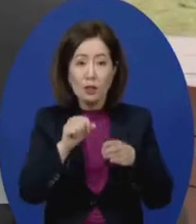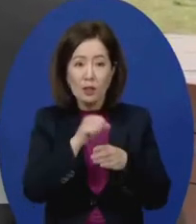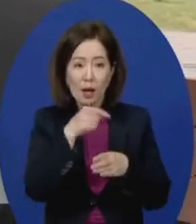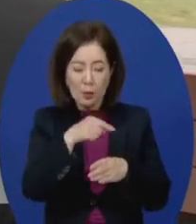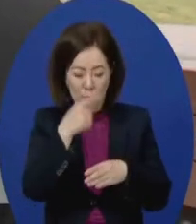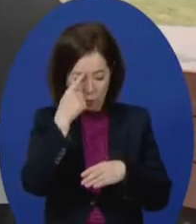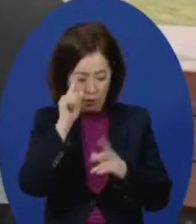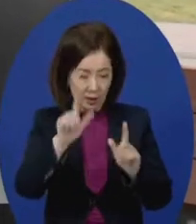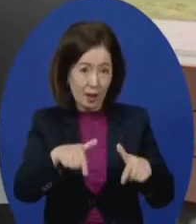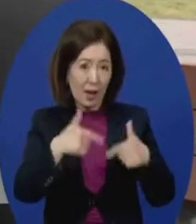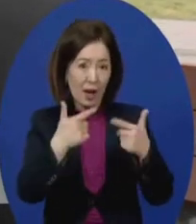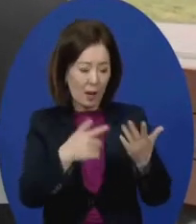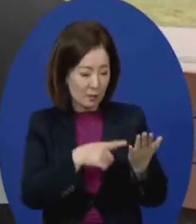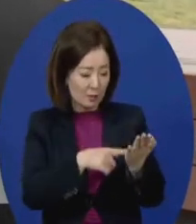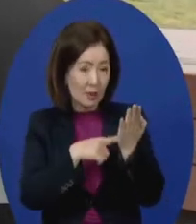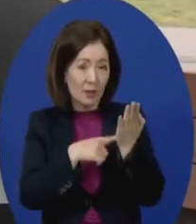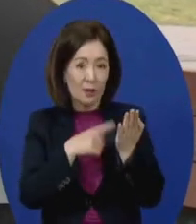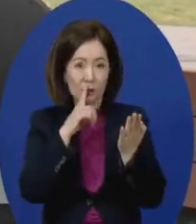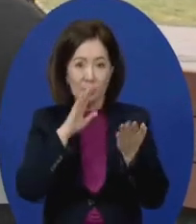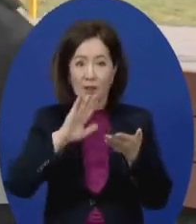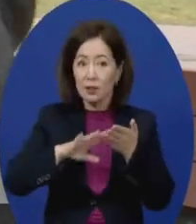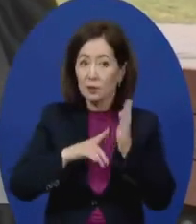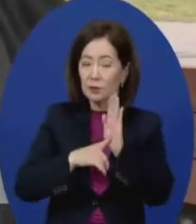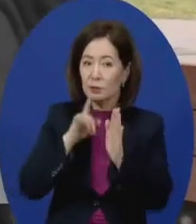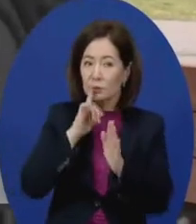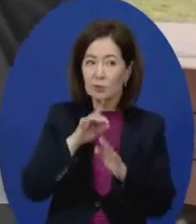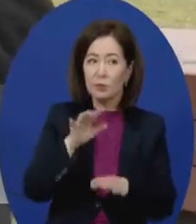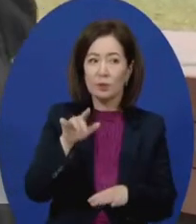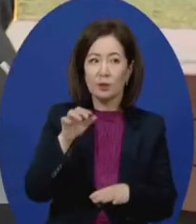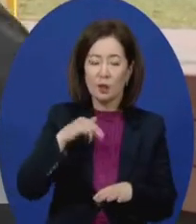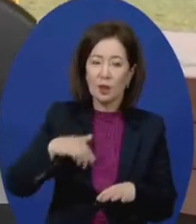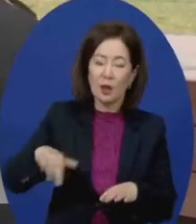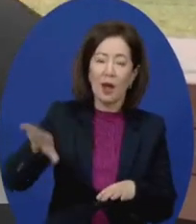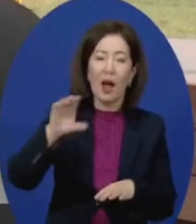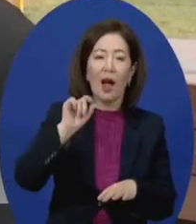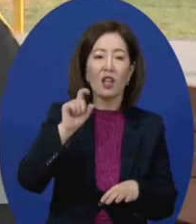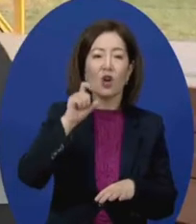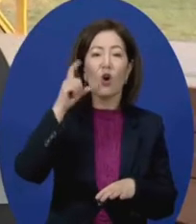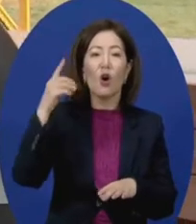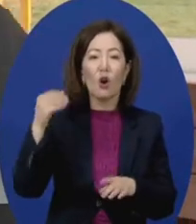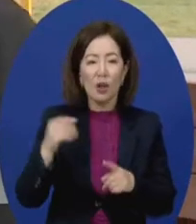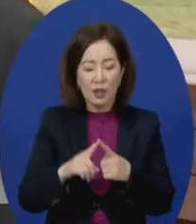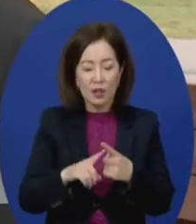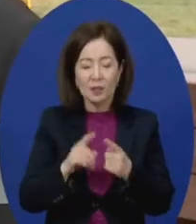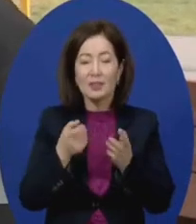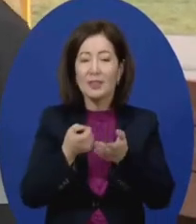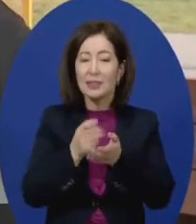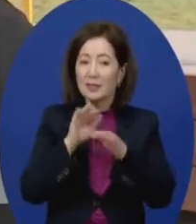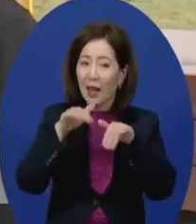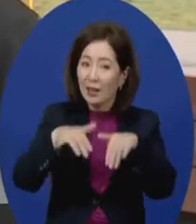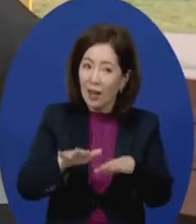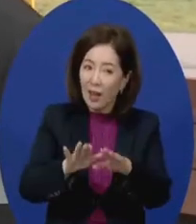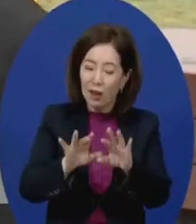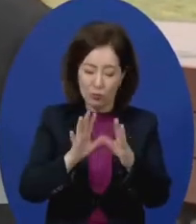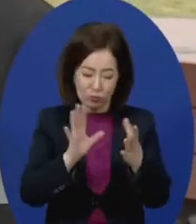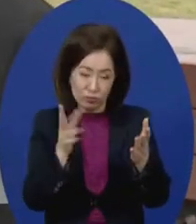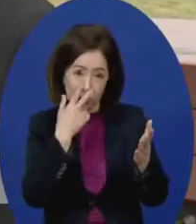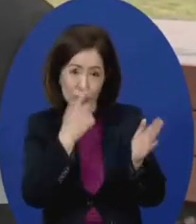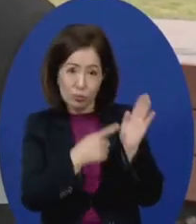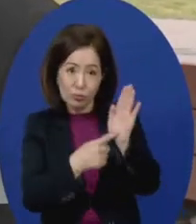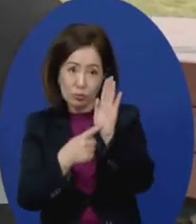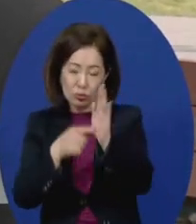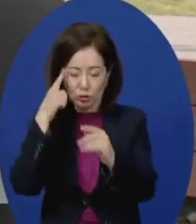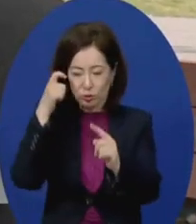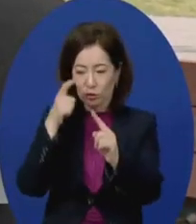аймагтайгаа Монголын гайхамшигуудыг ингээд харуулахын тулд танилцуулахын тулд ингээд 50 градус алангуй их мэх тэгээд хөсгөл талын талаар баахан юм оруулсан байгаа. Тэрийг